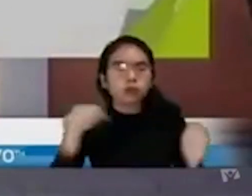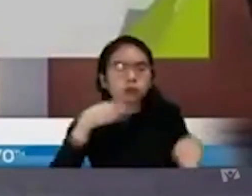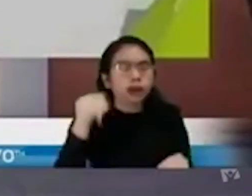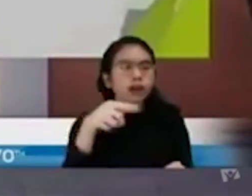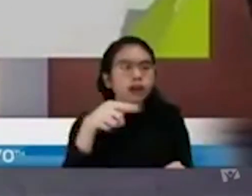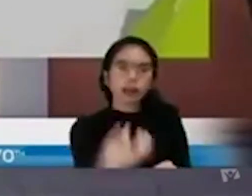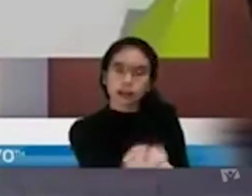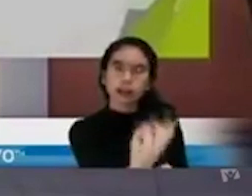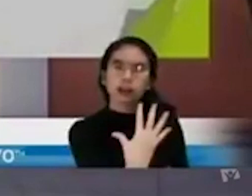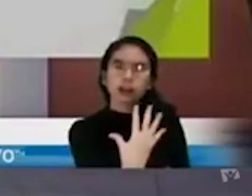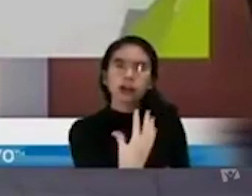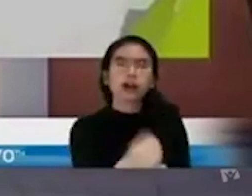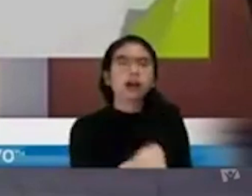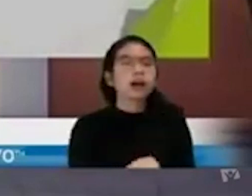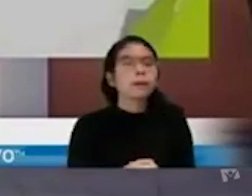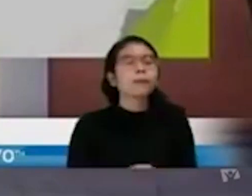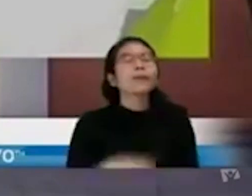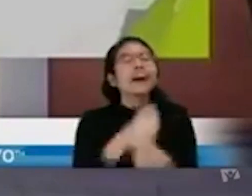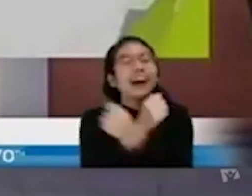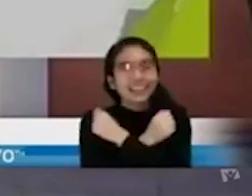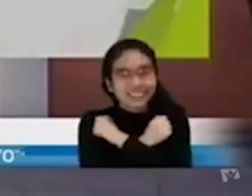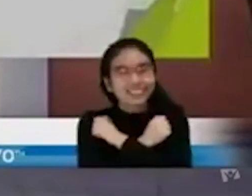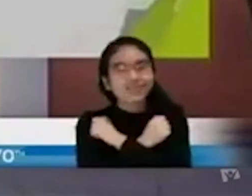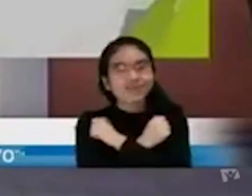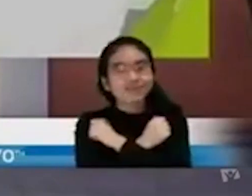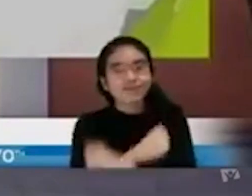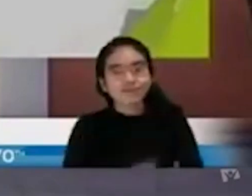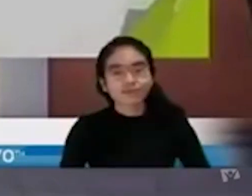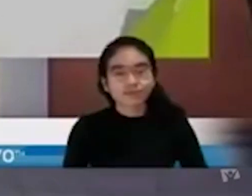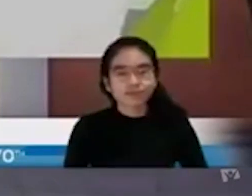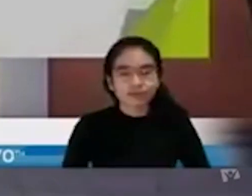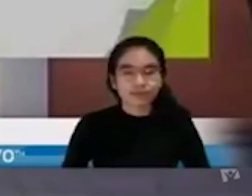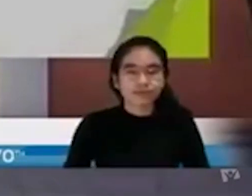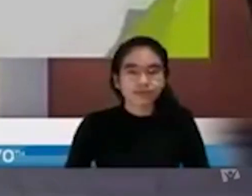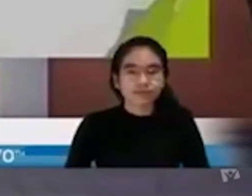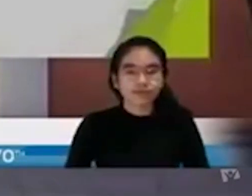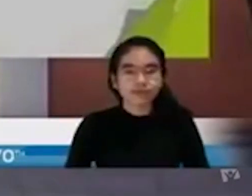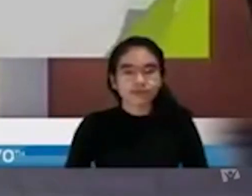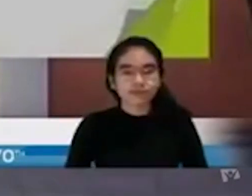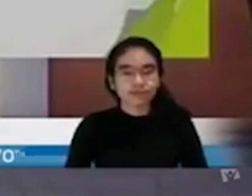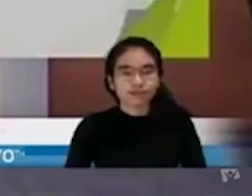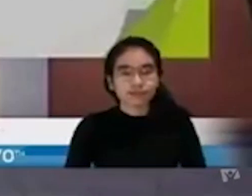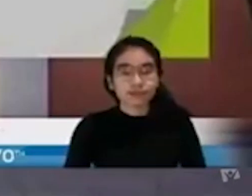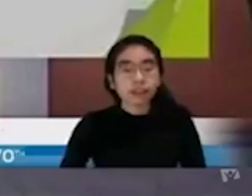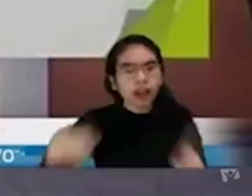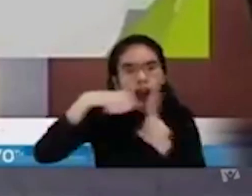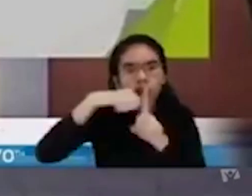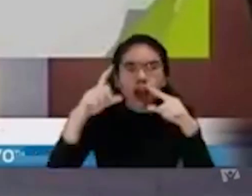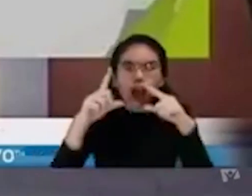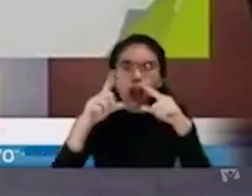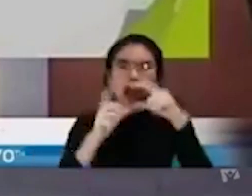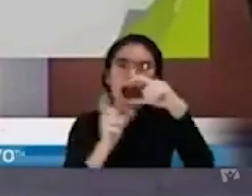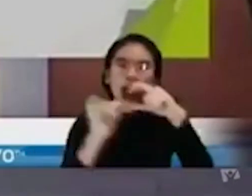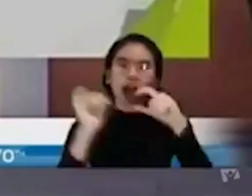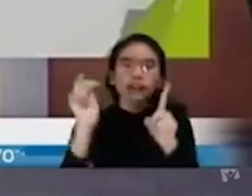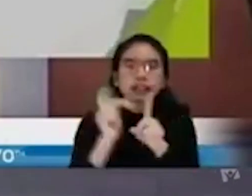itu kasih? Jadi mereka buat ini singkatannya, KK itu adalah kerjasama. Jadi